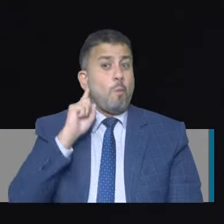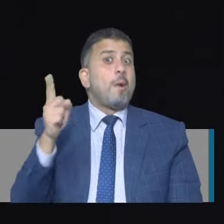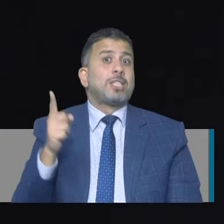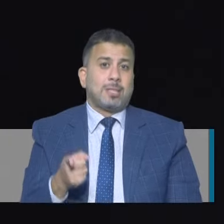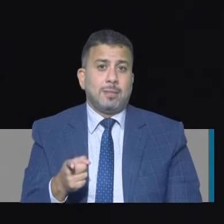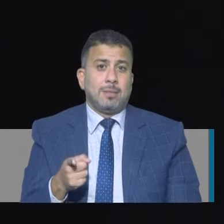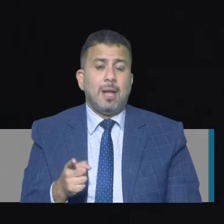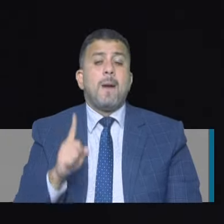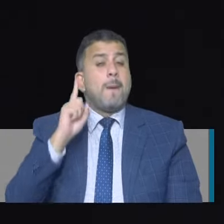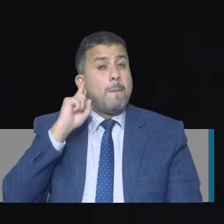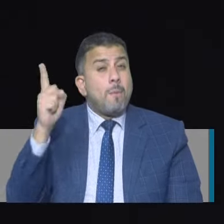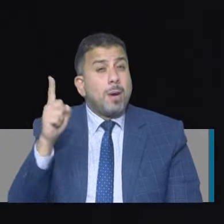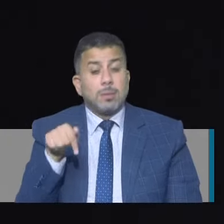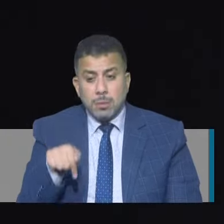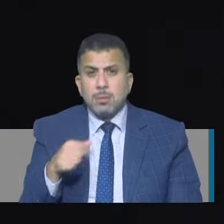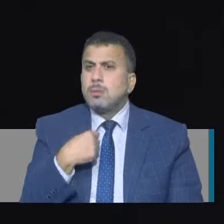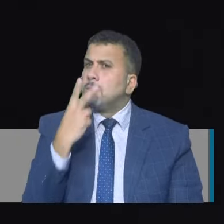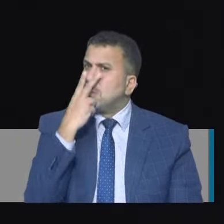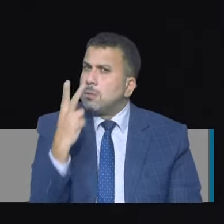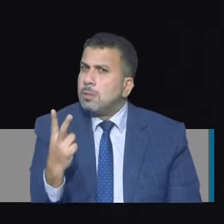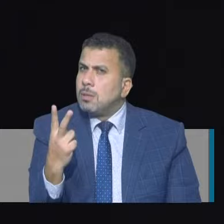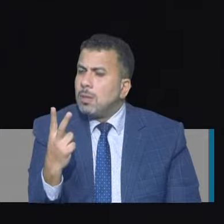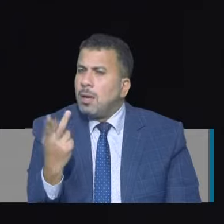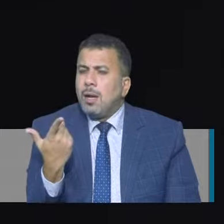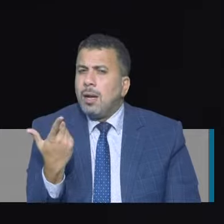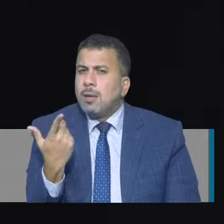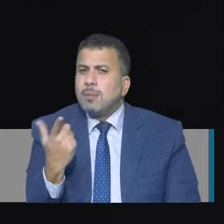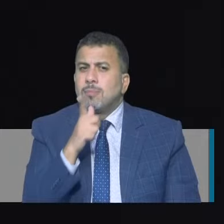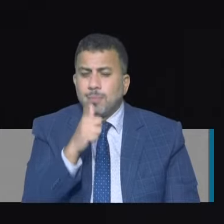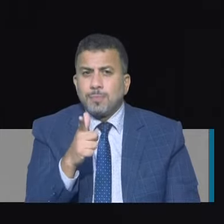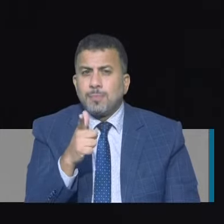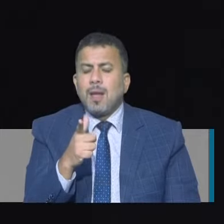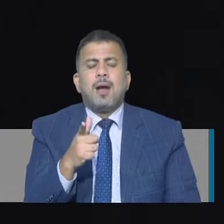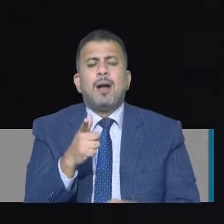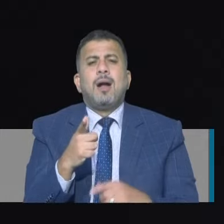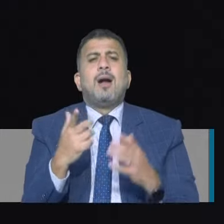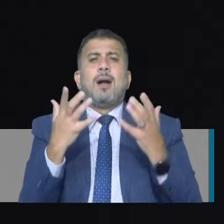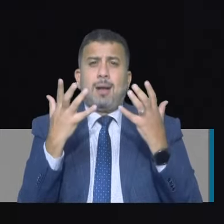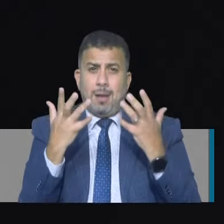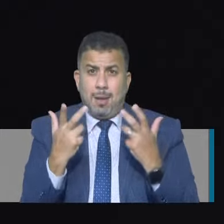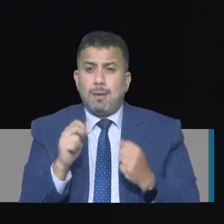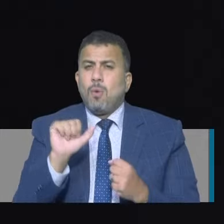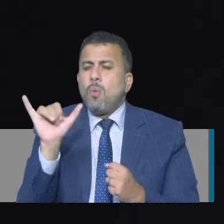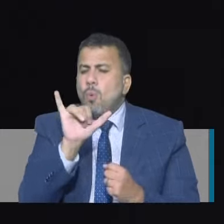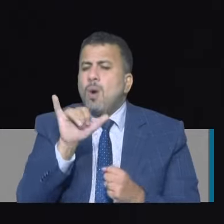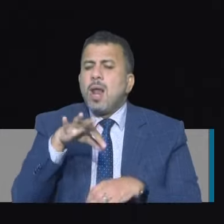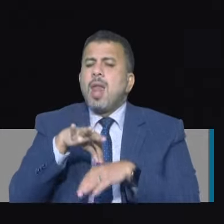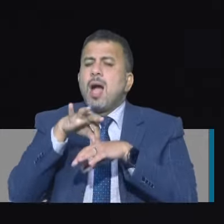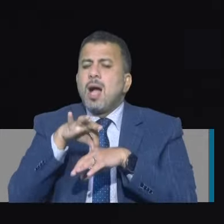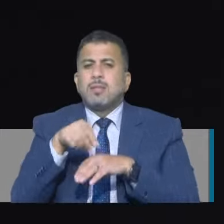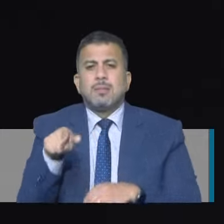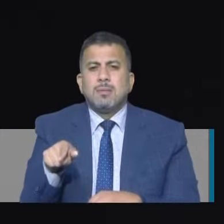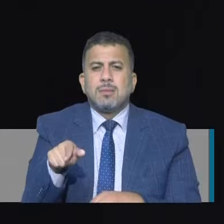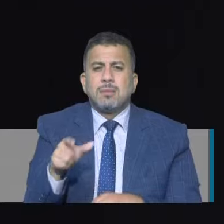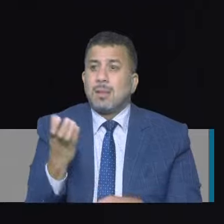ومن خلال هذا البرنامج لوحظ ايضا بان هناك عدد من الحالات الخاصه التي لا